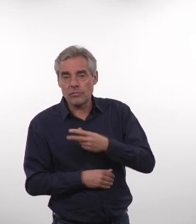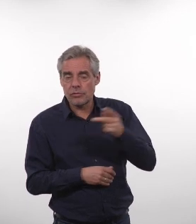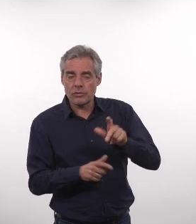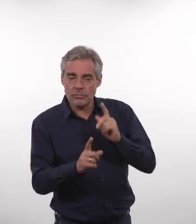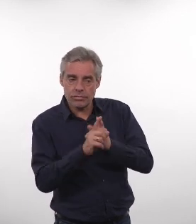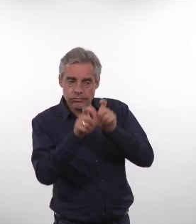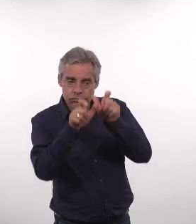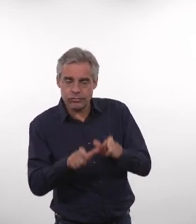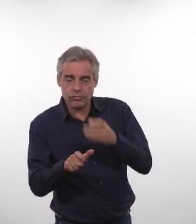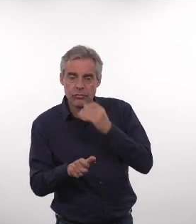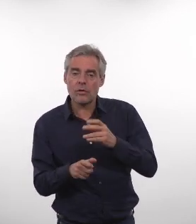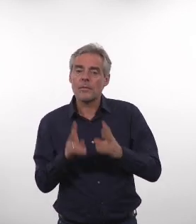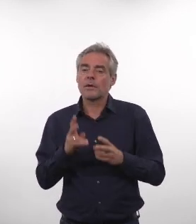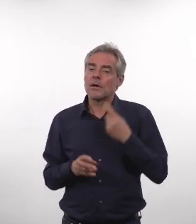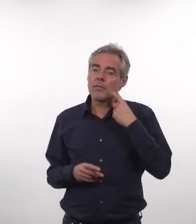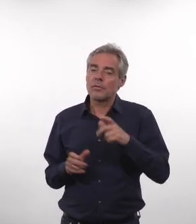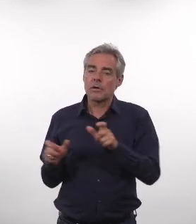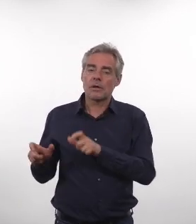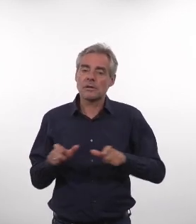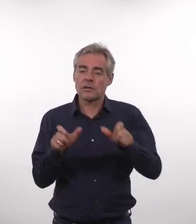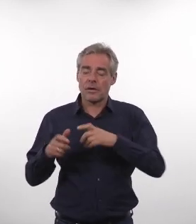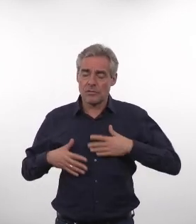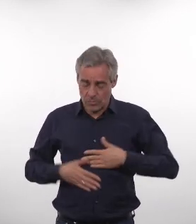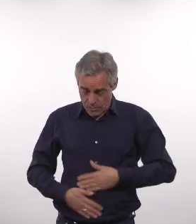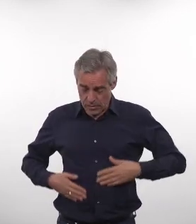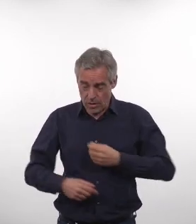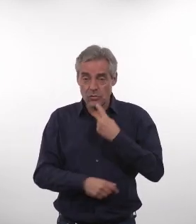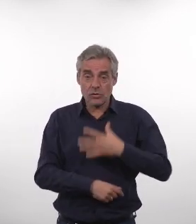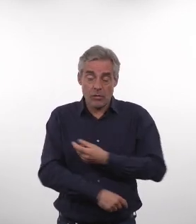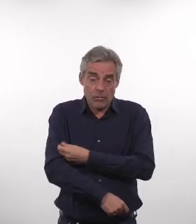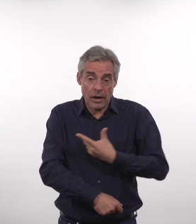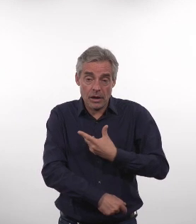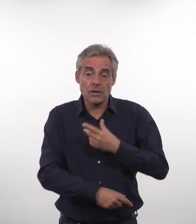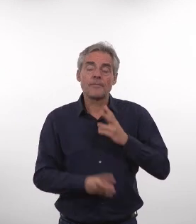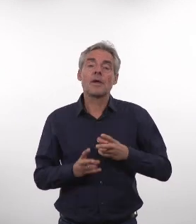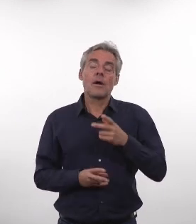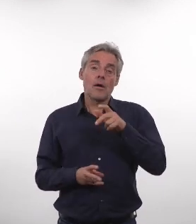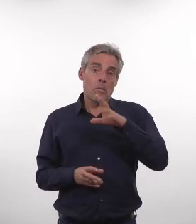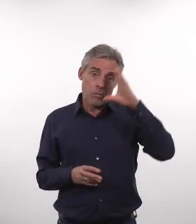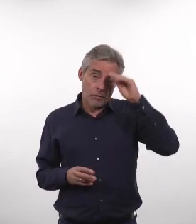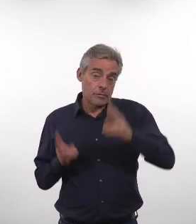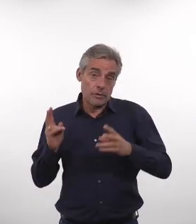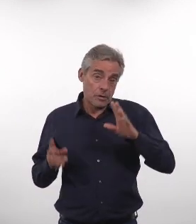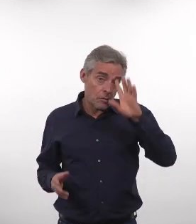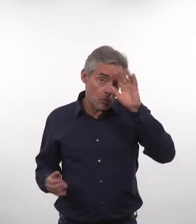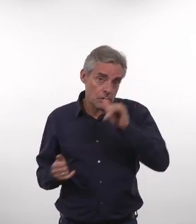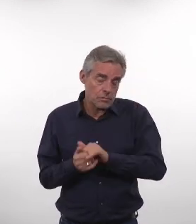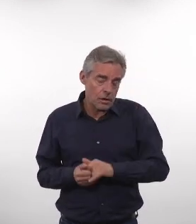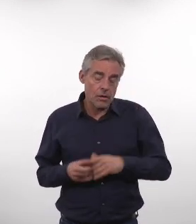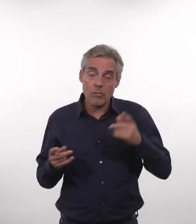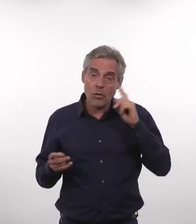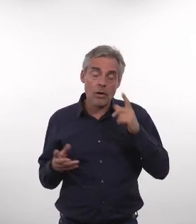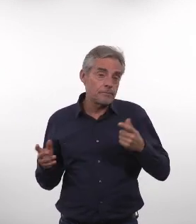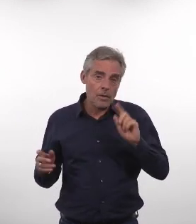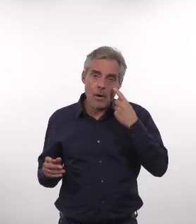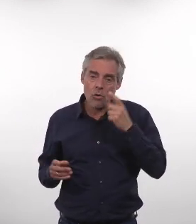Voilà, ne serait-ce que si c'est pour avoir un examen abdominal ou une prise de sang, ou voilà, les professionnels vont pas forcément penser à vous le proposer parce que ils n'ont pas